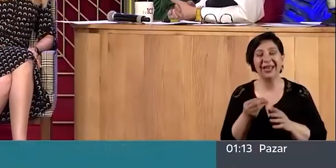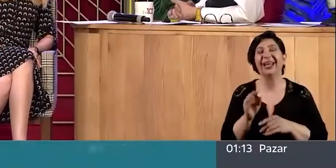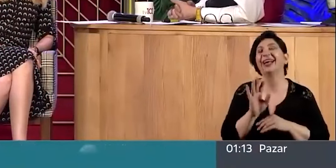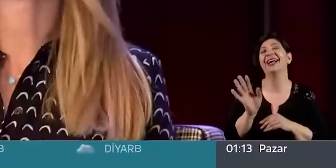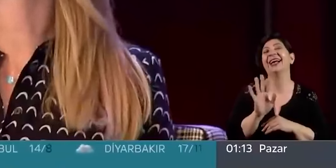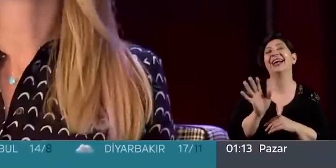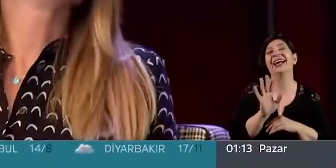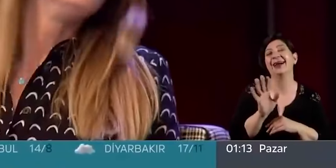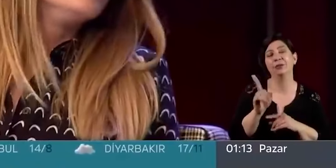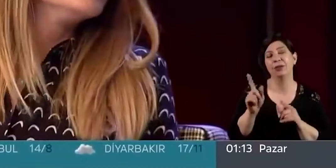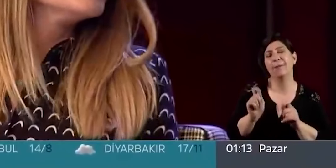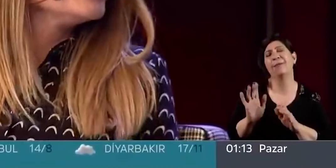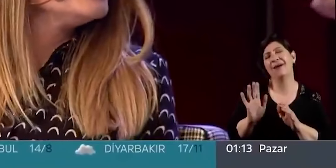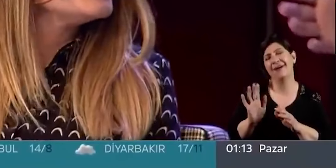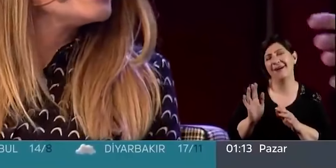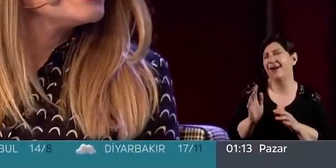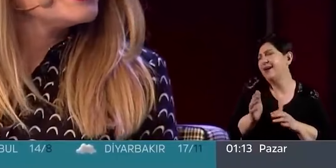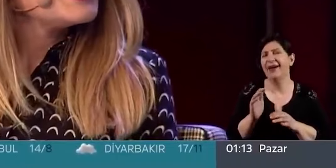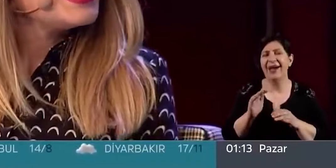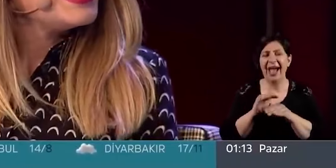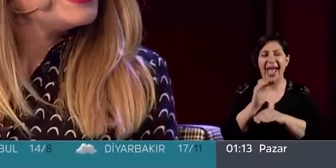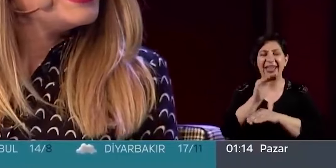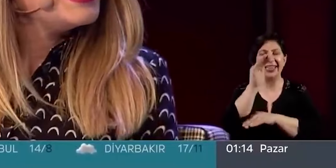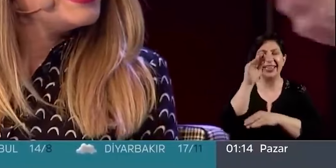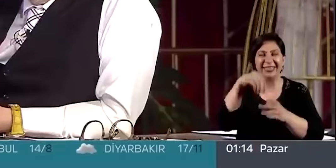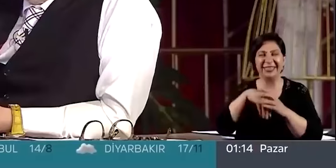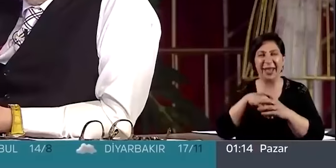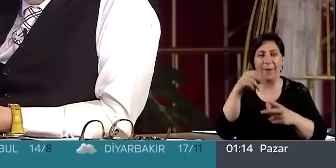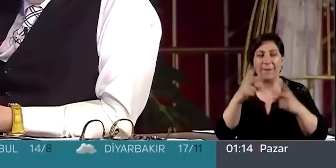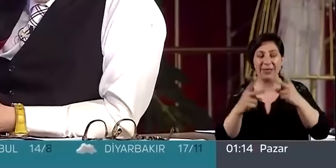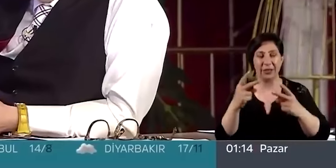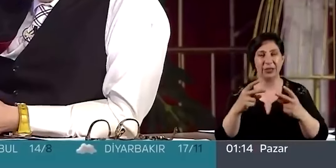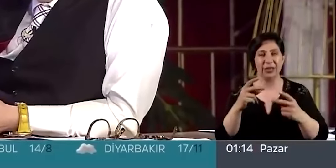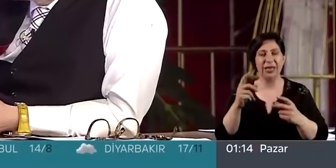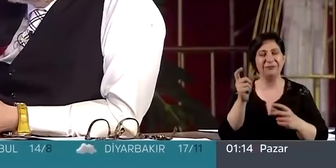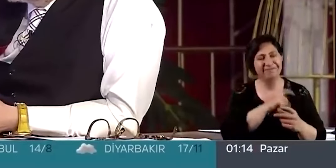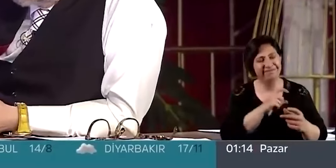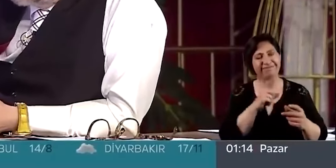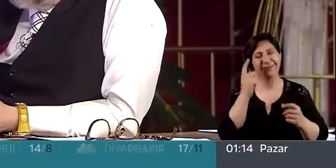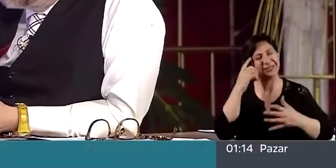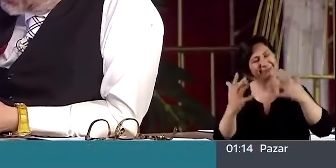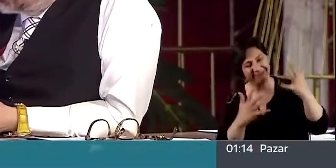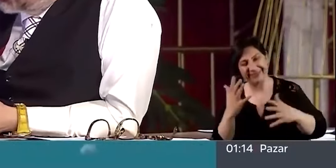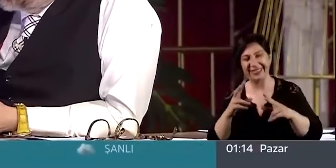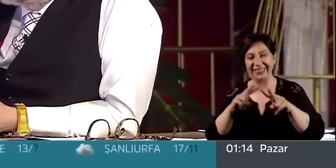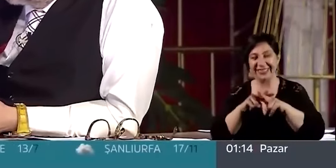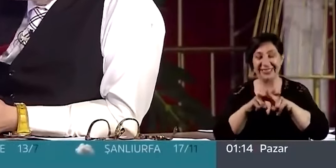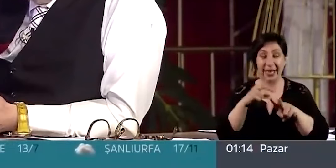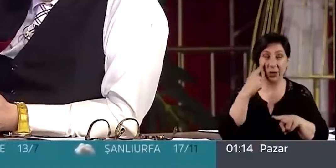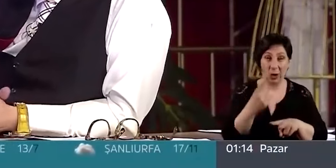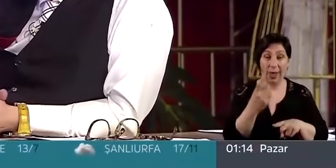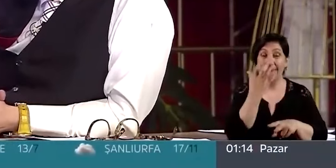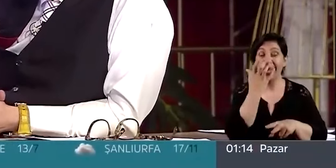bunu. Madem rakibiz. Bunu yapma. Ya, hayatında bazı güçlükler, bazı travmalar yıldızlarına göre